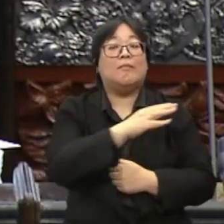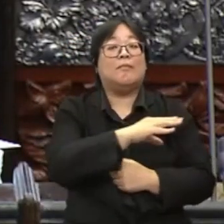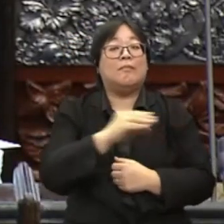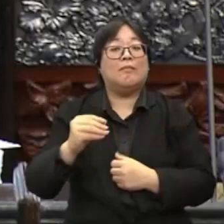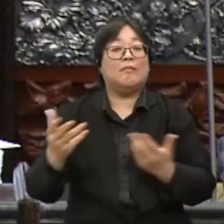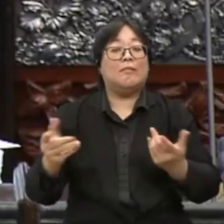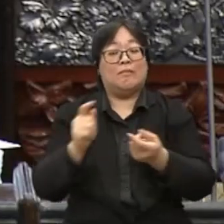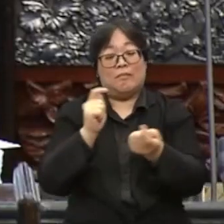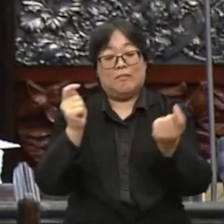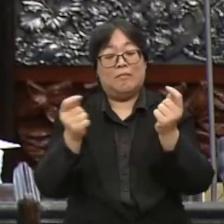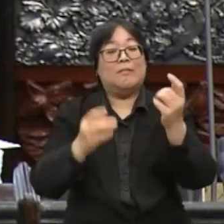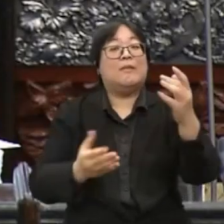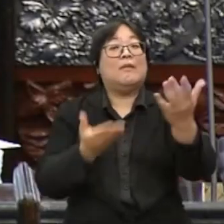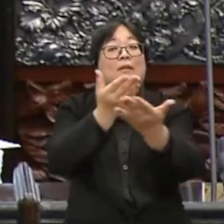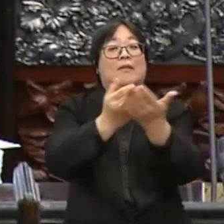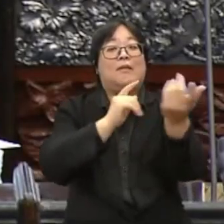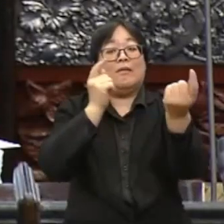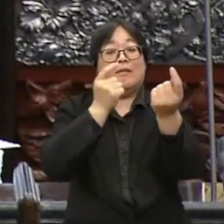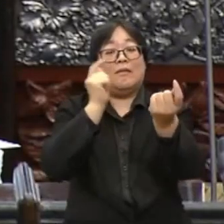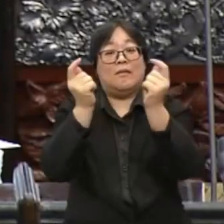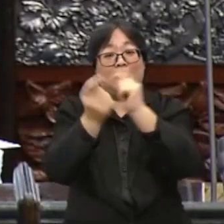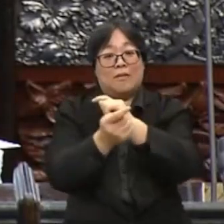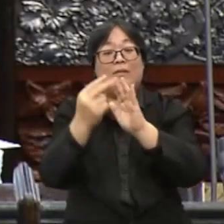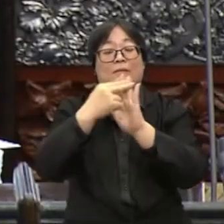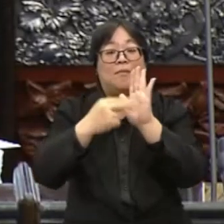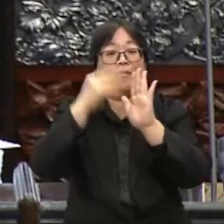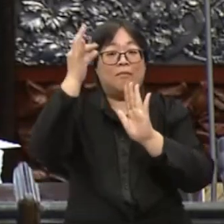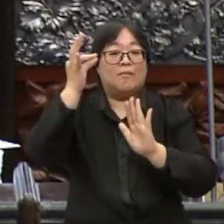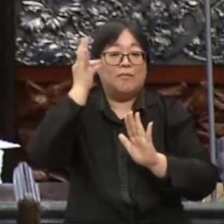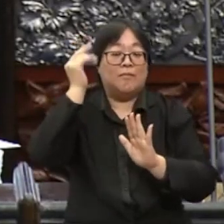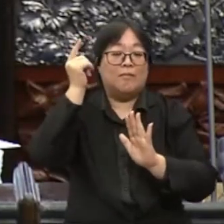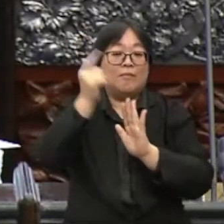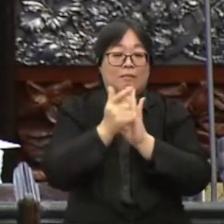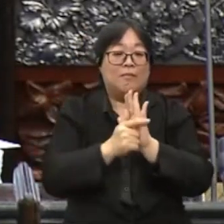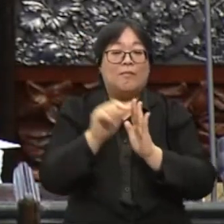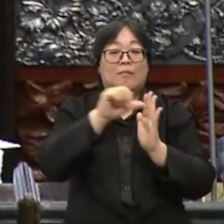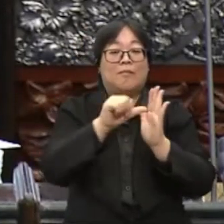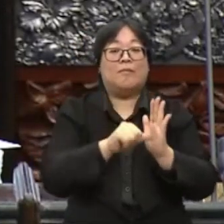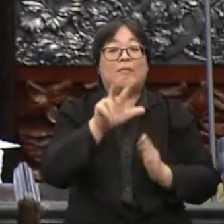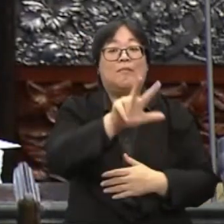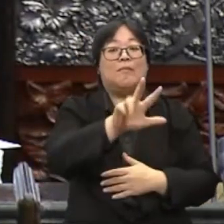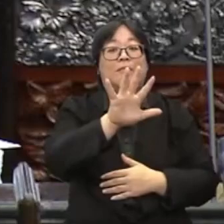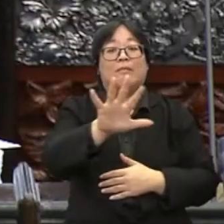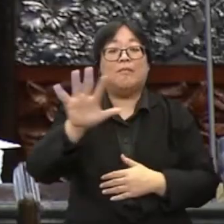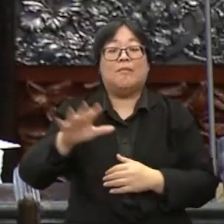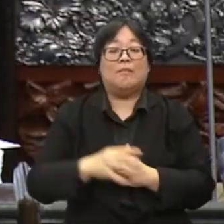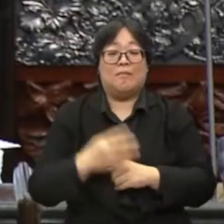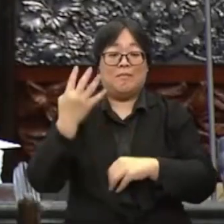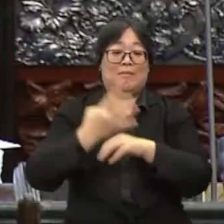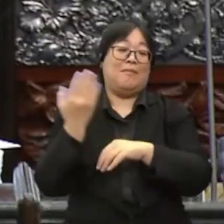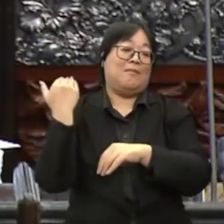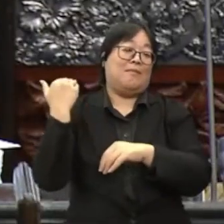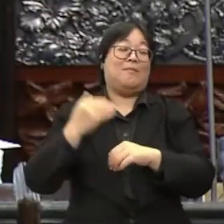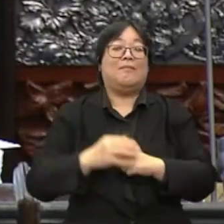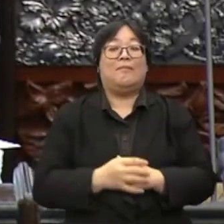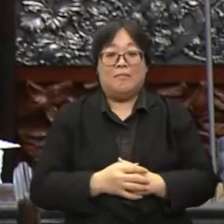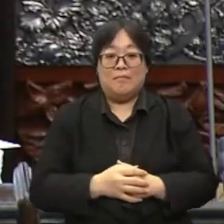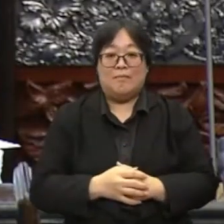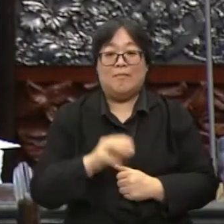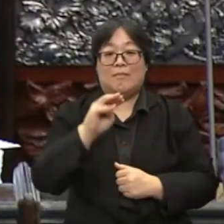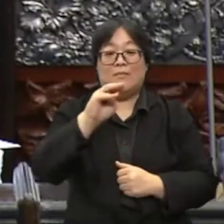membuat pinda mencadangkan pindaan perlembagaan persekutuan dan akta 355 hari yang lepas